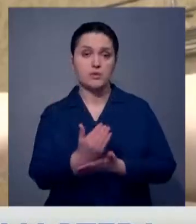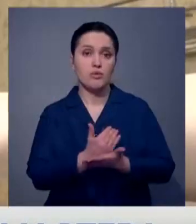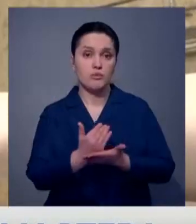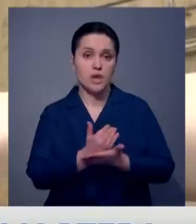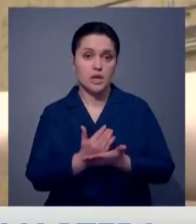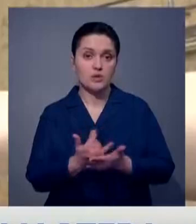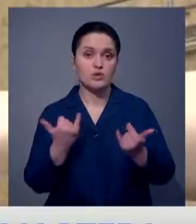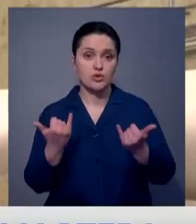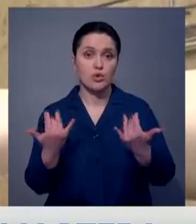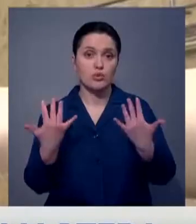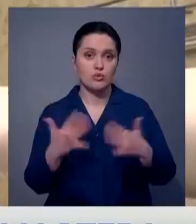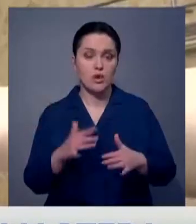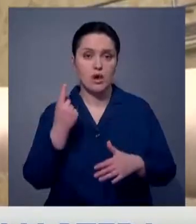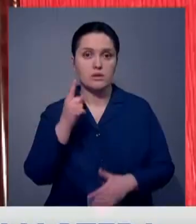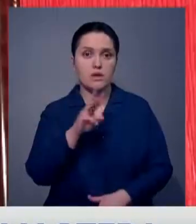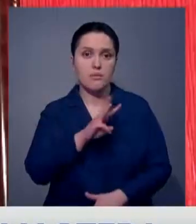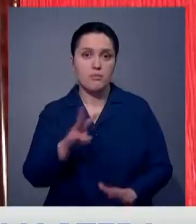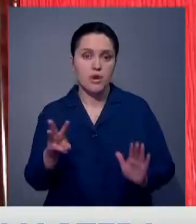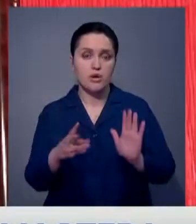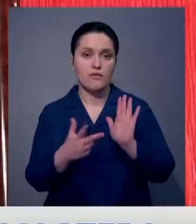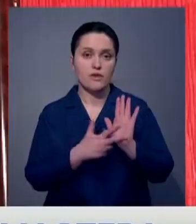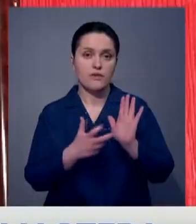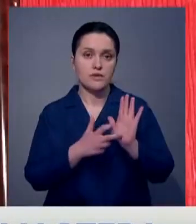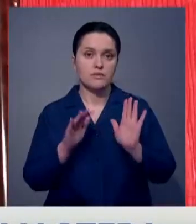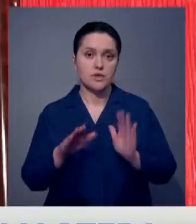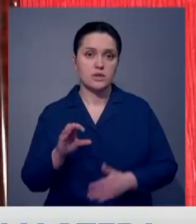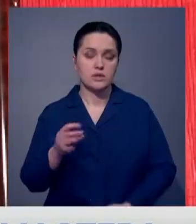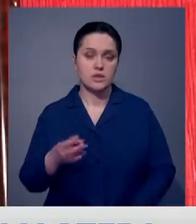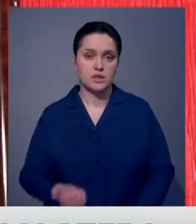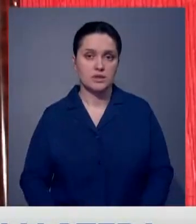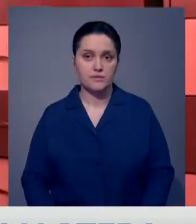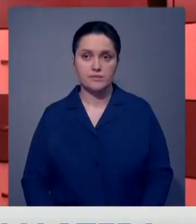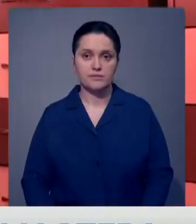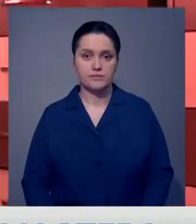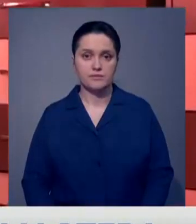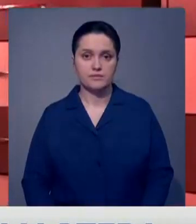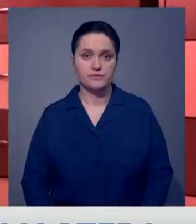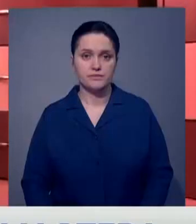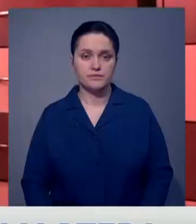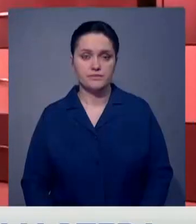Рахимовой, собранные средства на данный момент уже превысили 1 миллион 800 тысяч тенге.